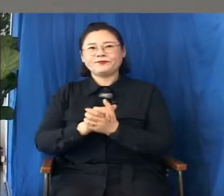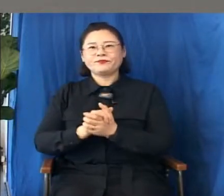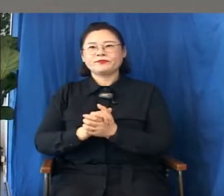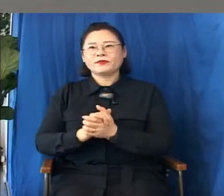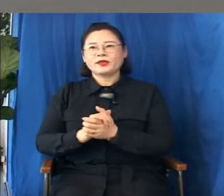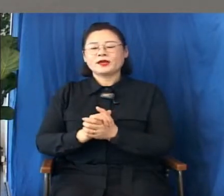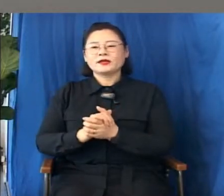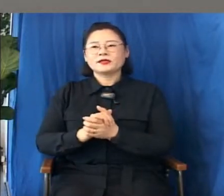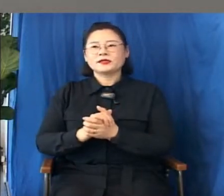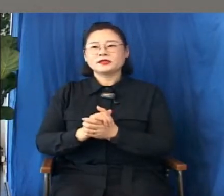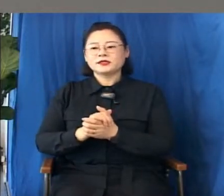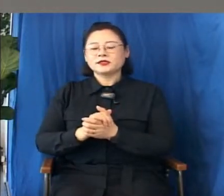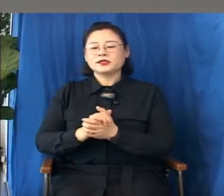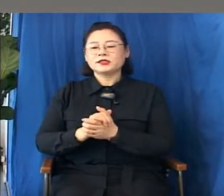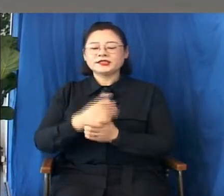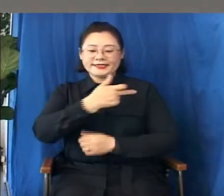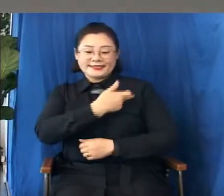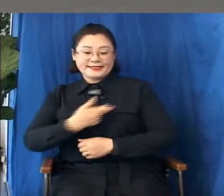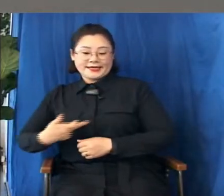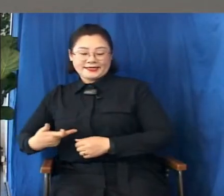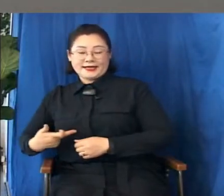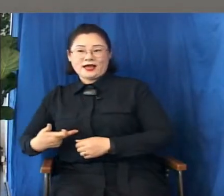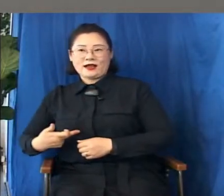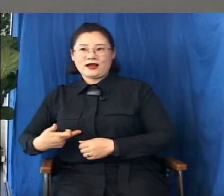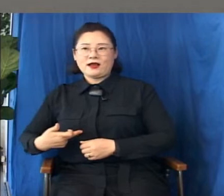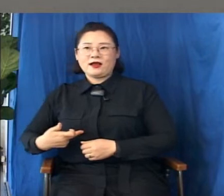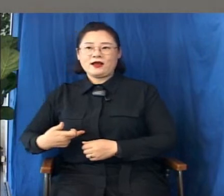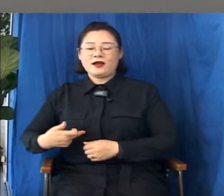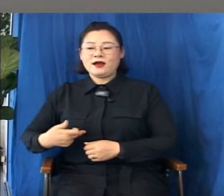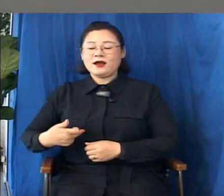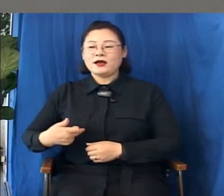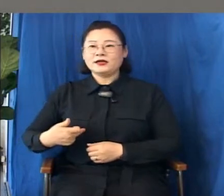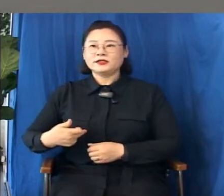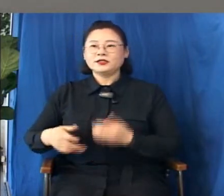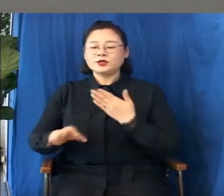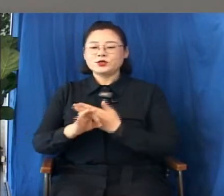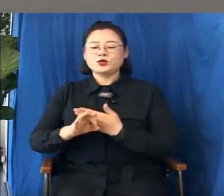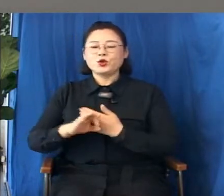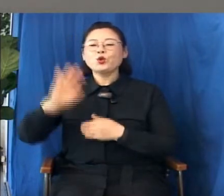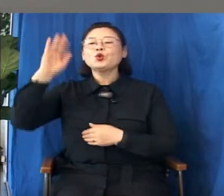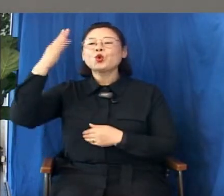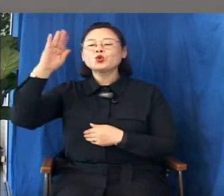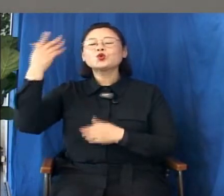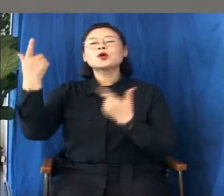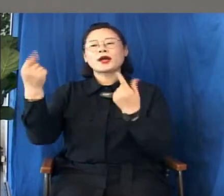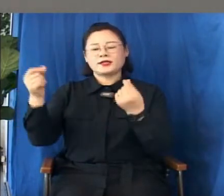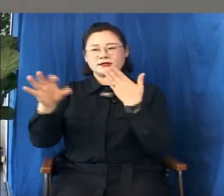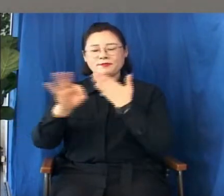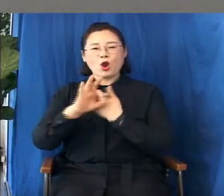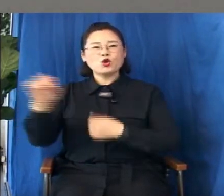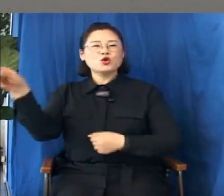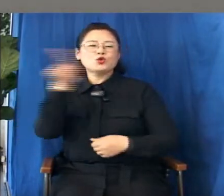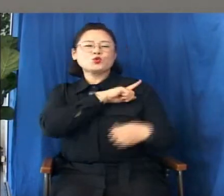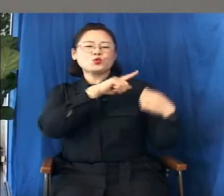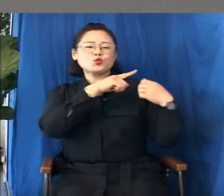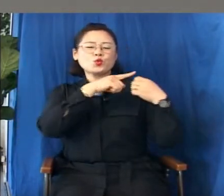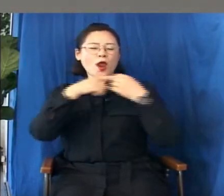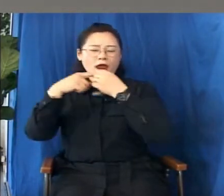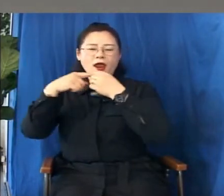가말리엘의 문화생이라고 하면 요즘으로 치면 최고의 석학한테 배운 사람이라는